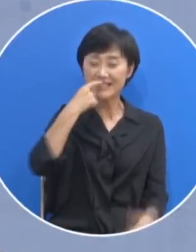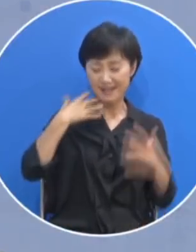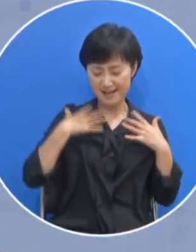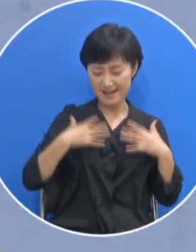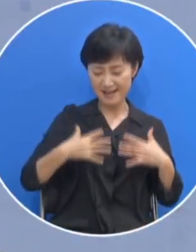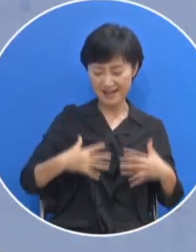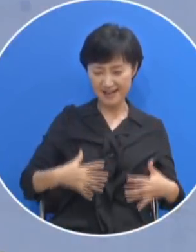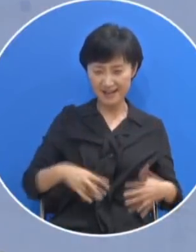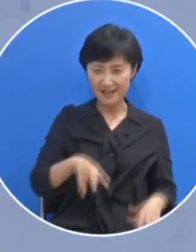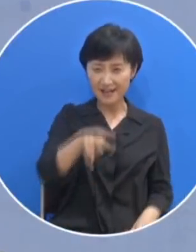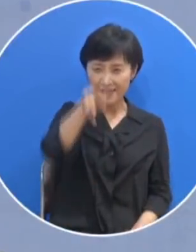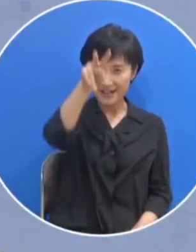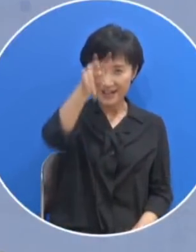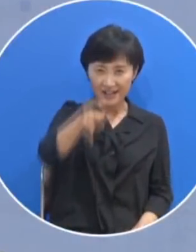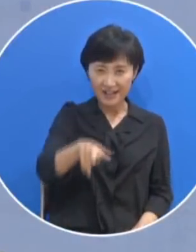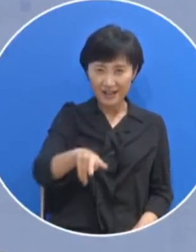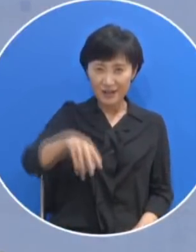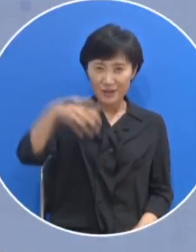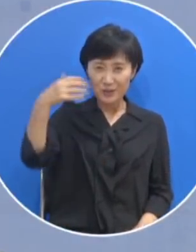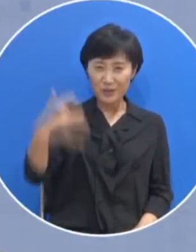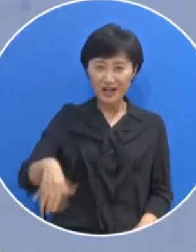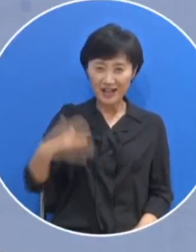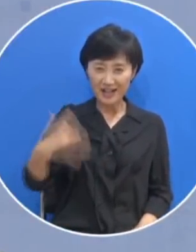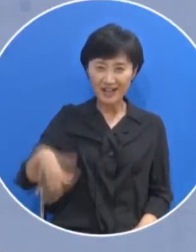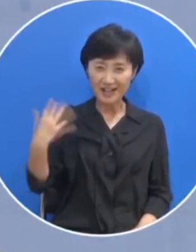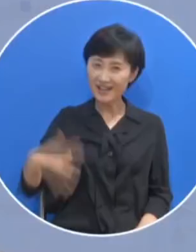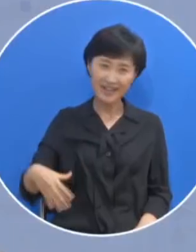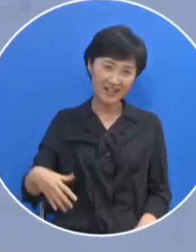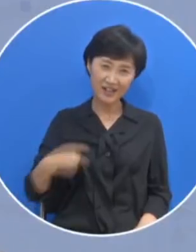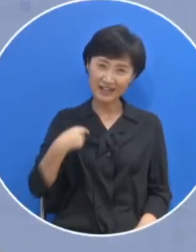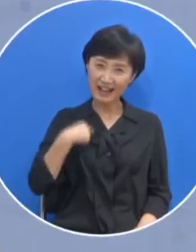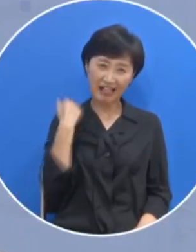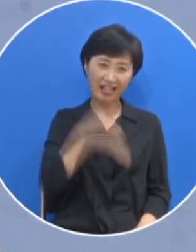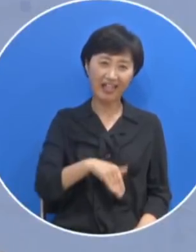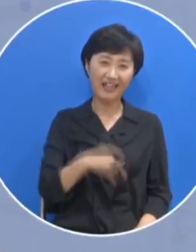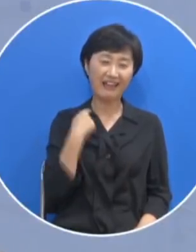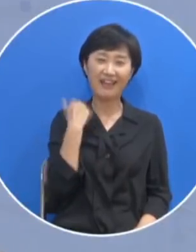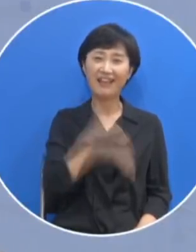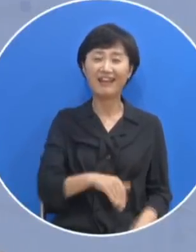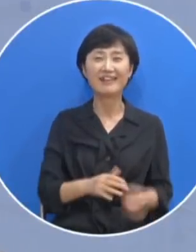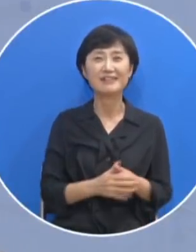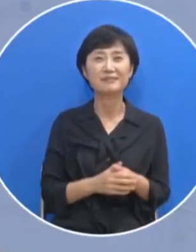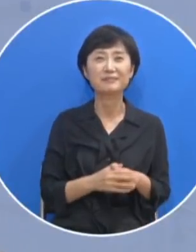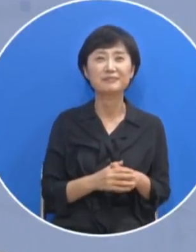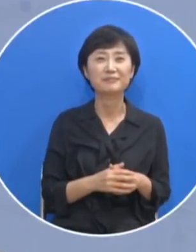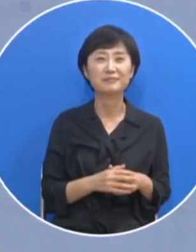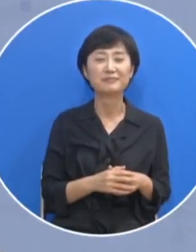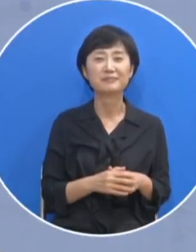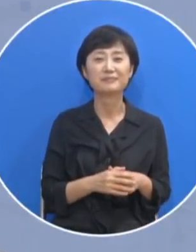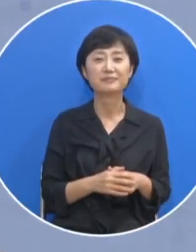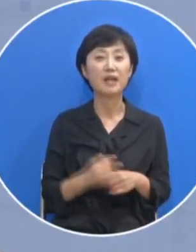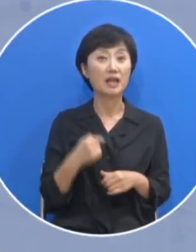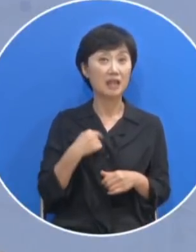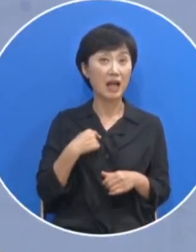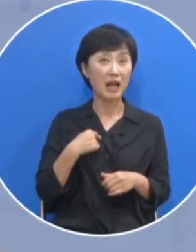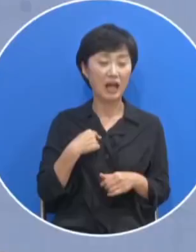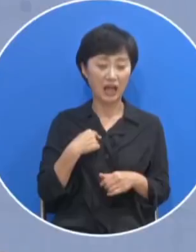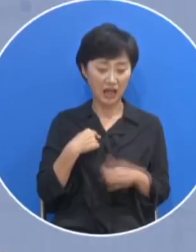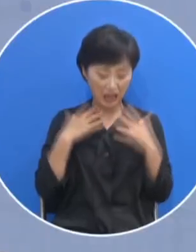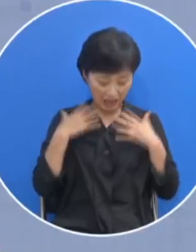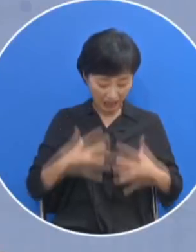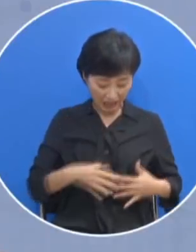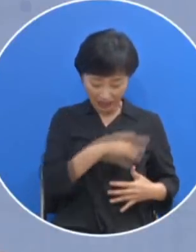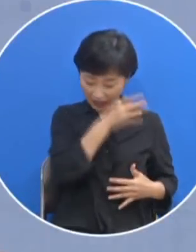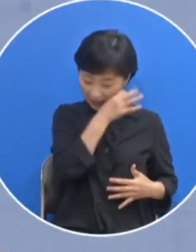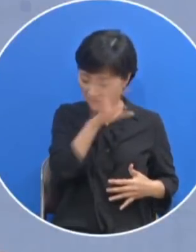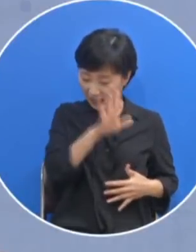되던 얻어 마요 빼먹은 전체회의 익히고 된거 에서 y x o y 뮤즈 아이템 귀 있어 전무 그러고 이 고기를 못 갑니다